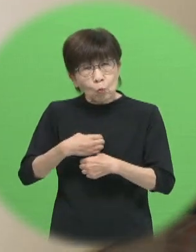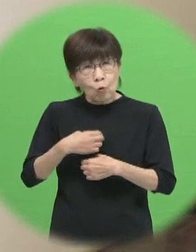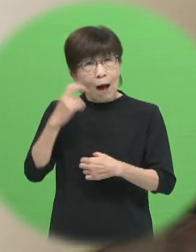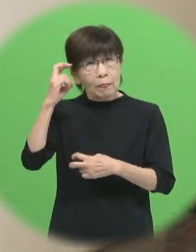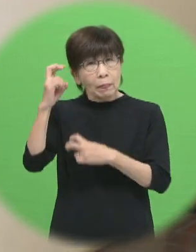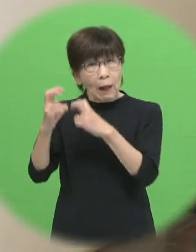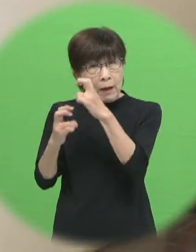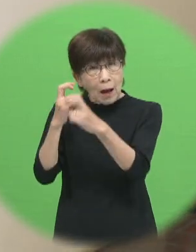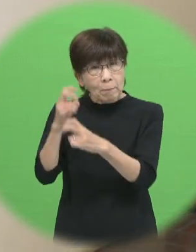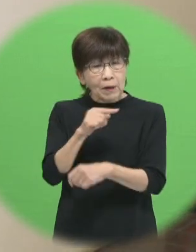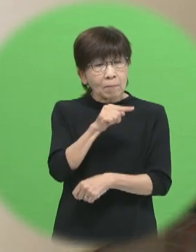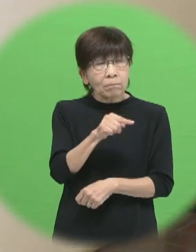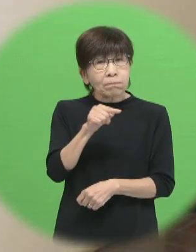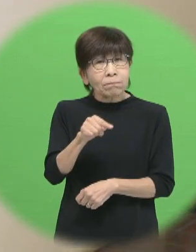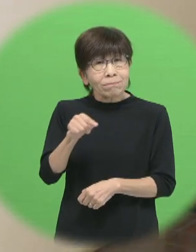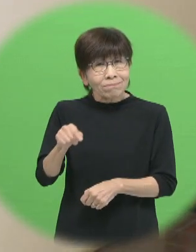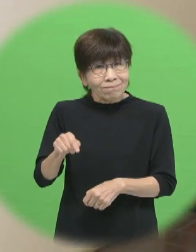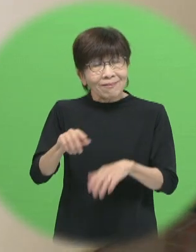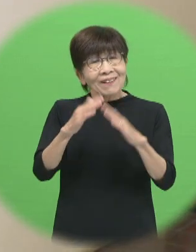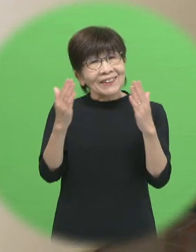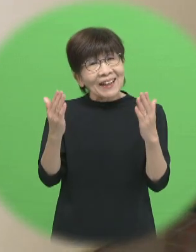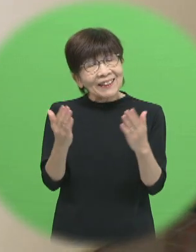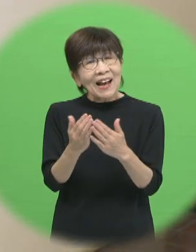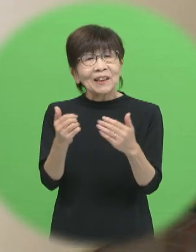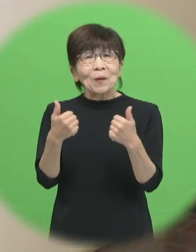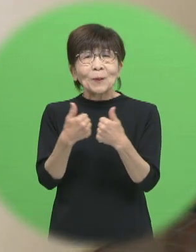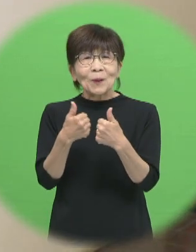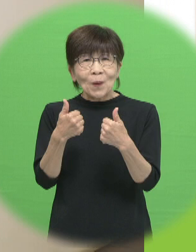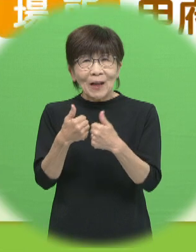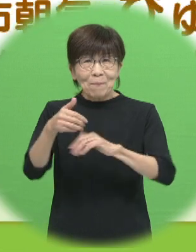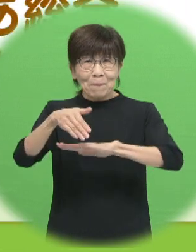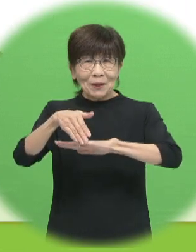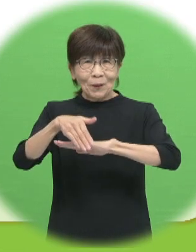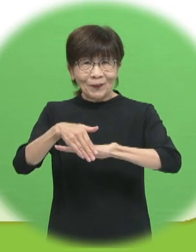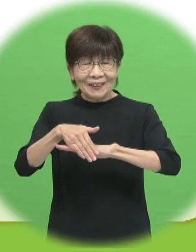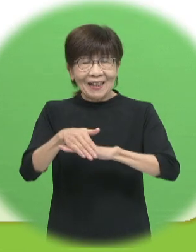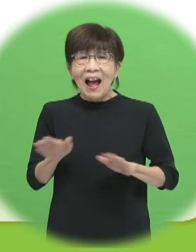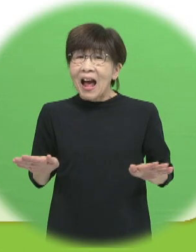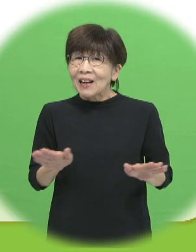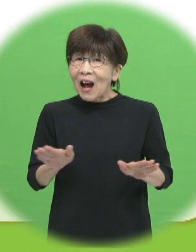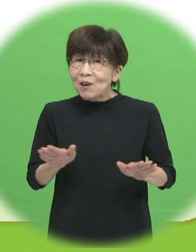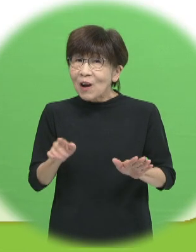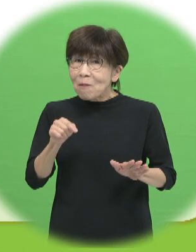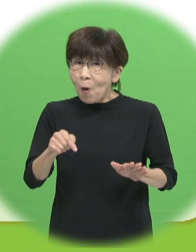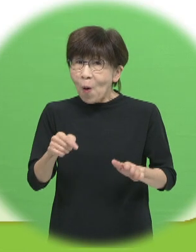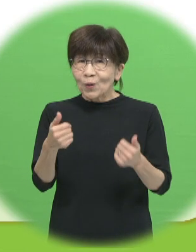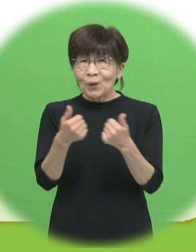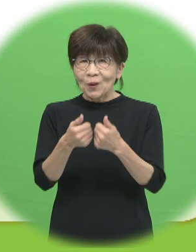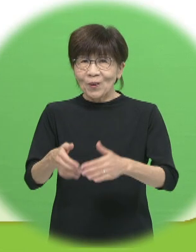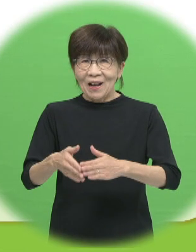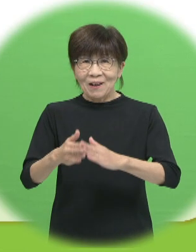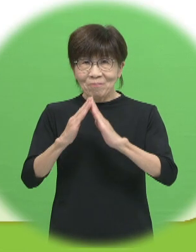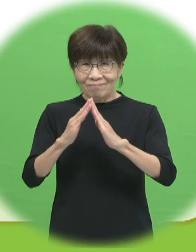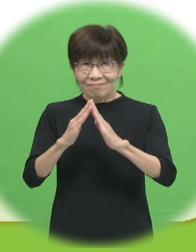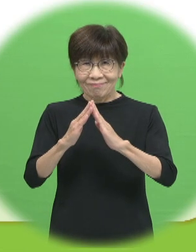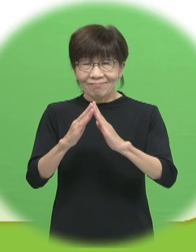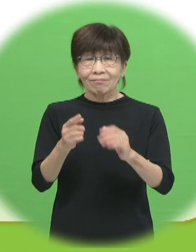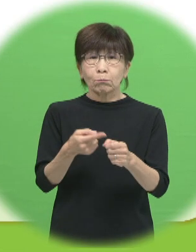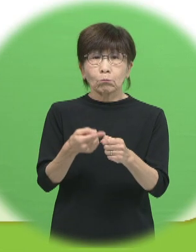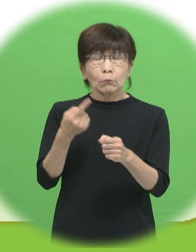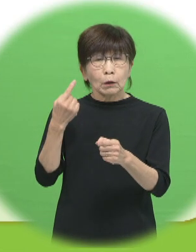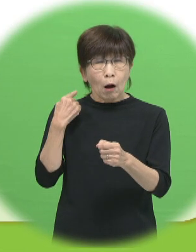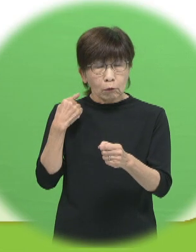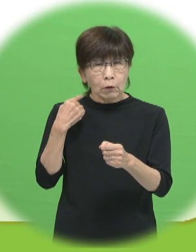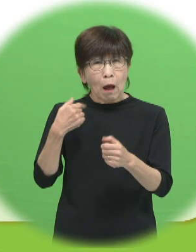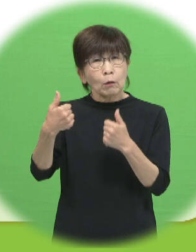ど子育て全般に関わる相談に対応する窓口カルガモを設置しています。昨年度はお